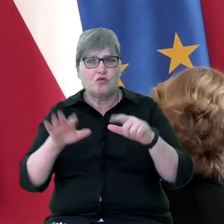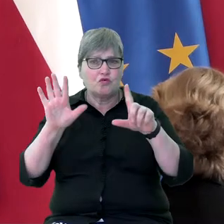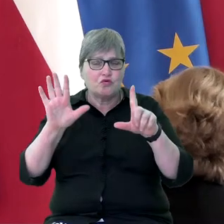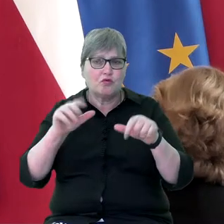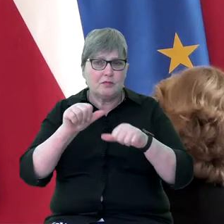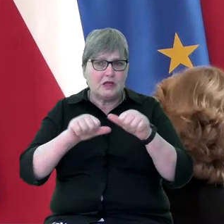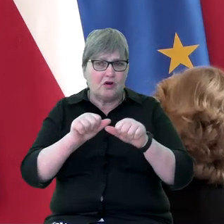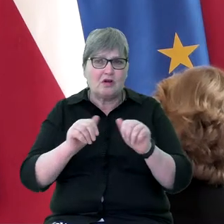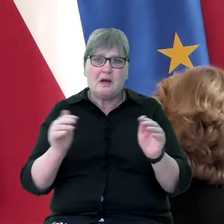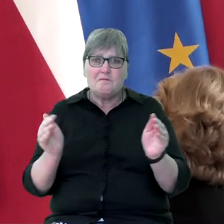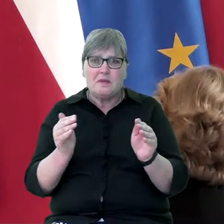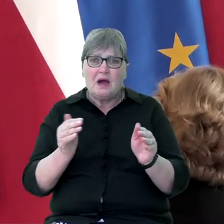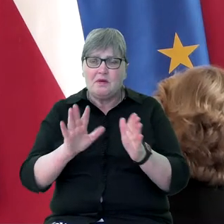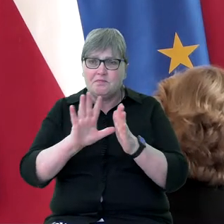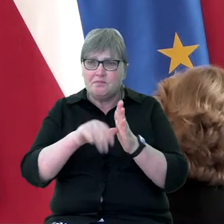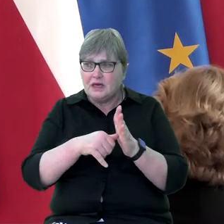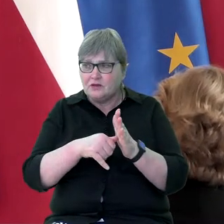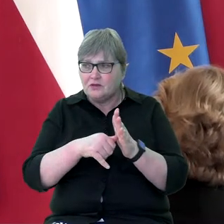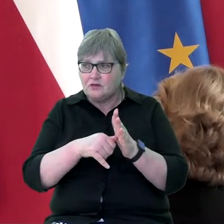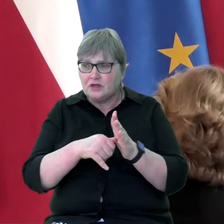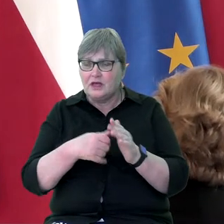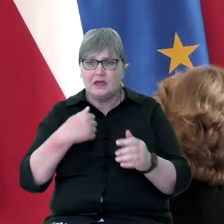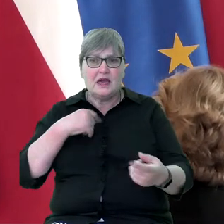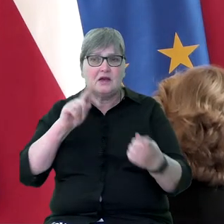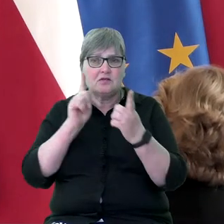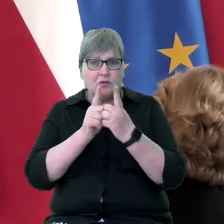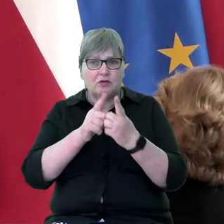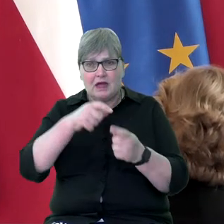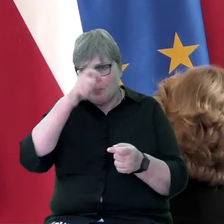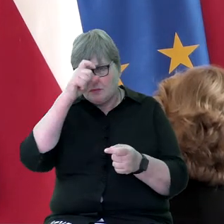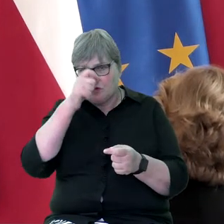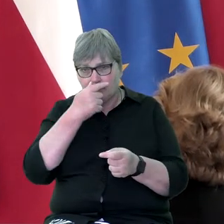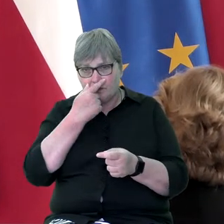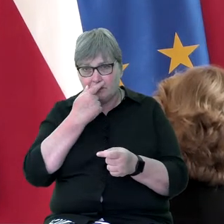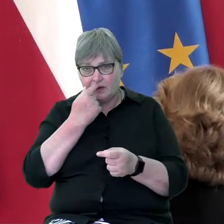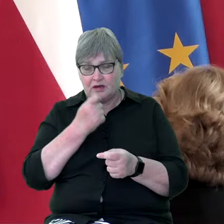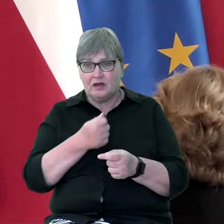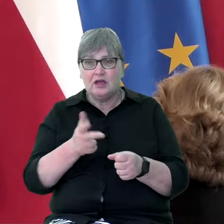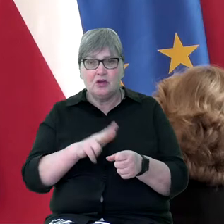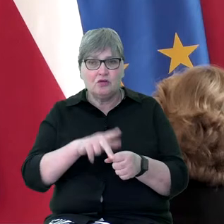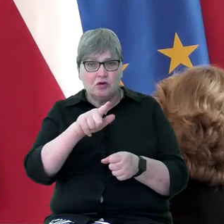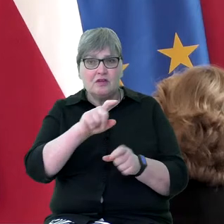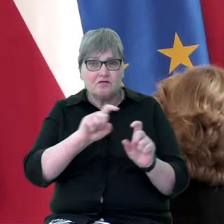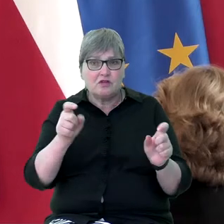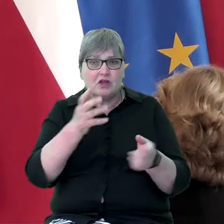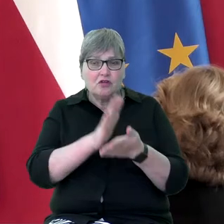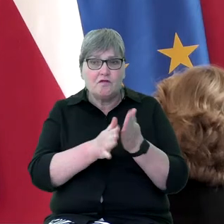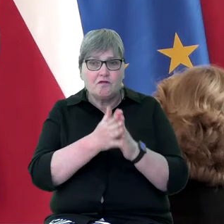regionie dotarłem do człowieka, który w czasie właśnie wojny w Bydgoszczy